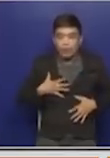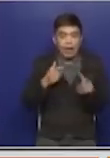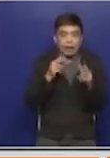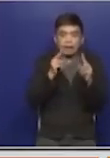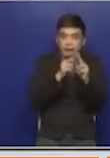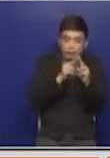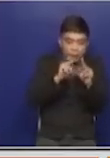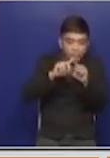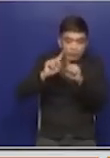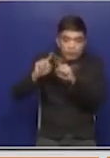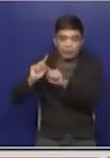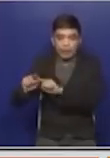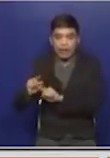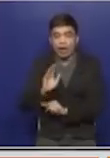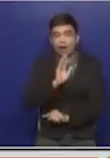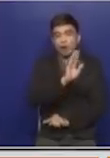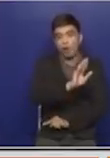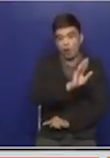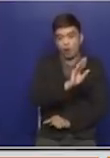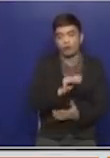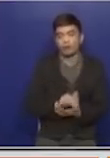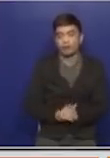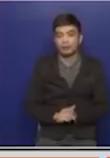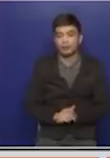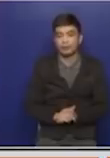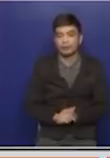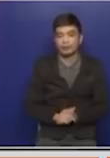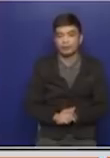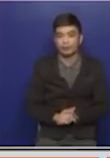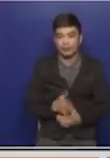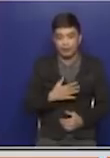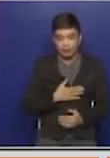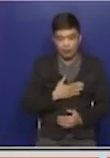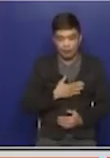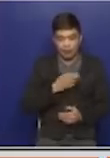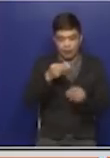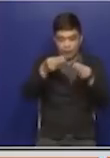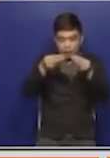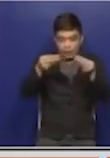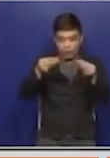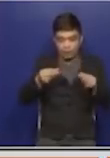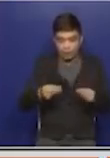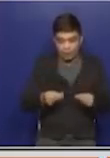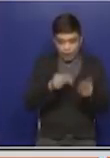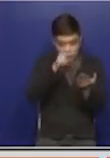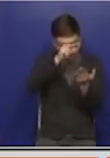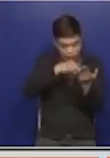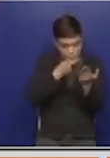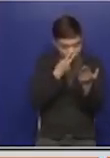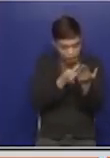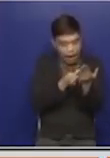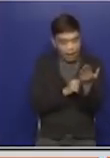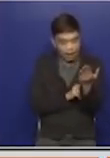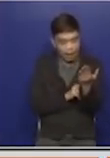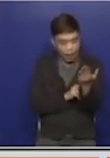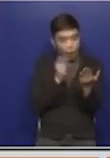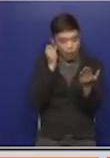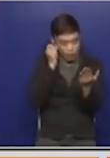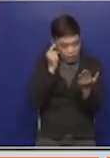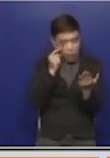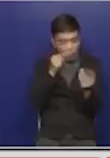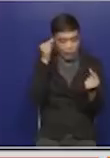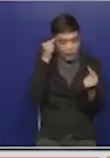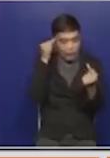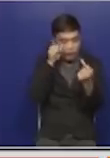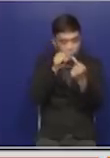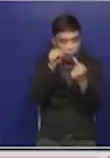ทางเพศสภาผู้แทนราษฎรค่ะหลังจากที่ท่านได้อ่านรายงานฉบับนี้นะคะท่านมีความเห็นด้วยทุกประการนะคะ